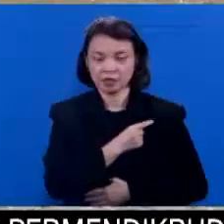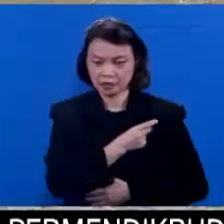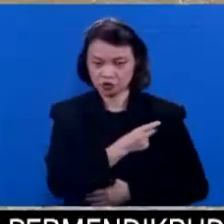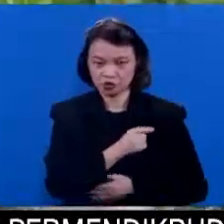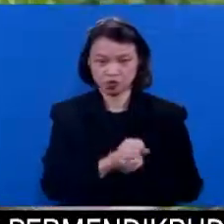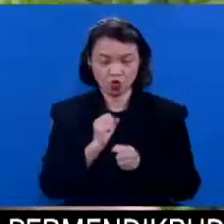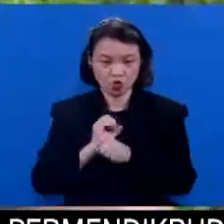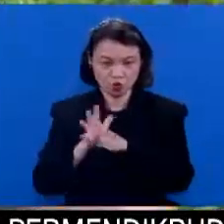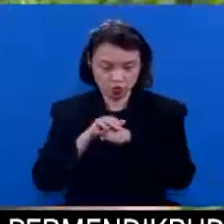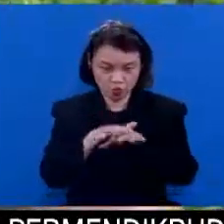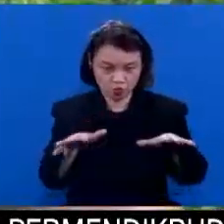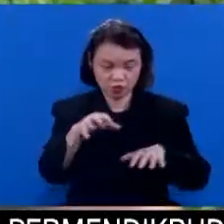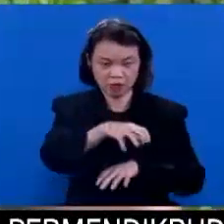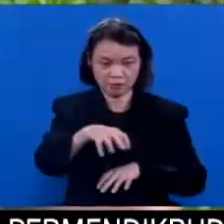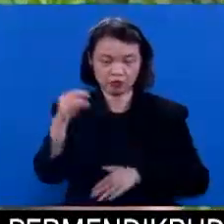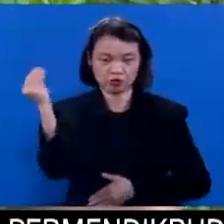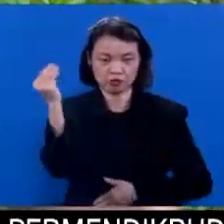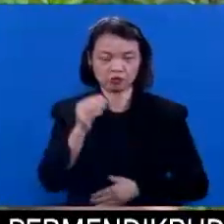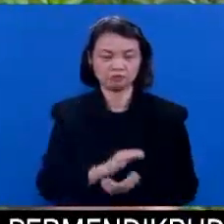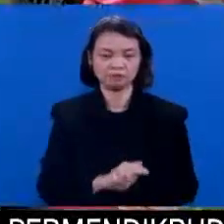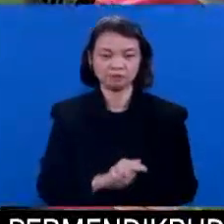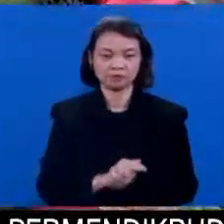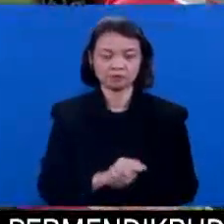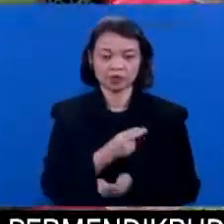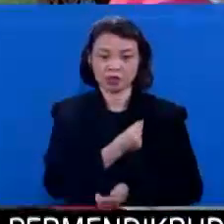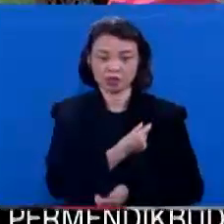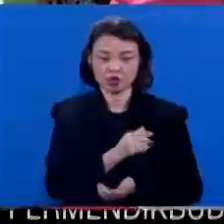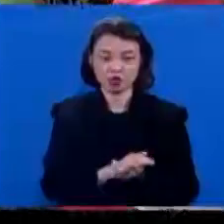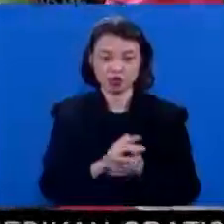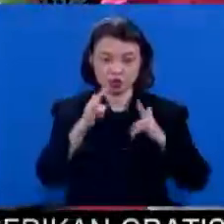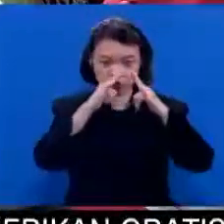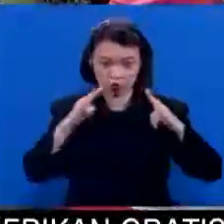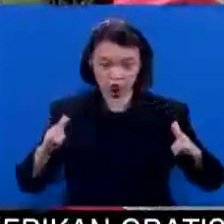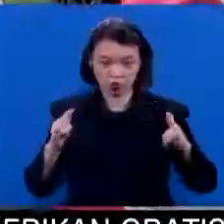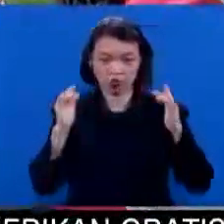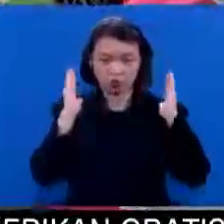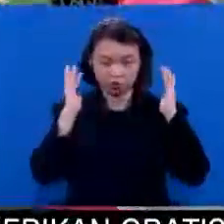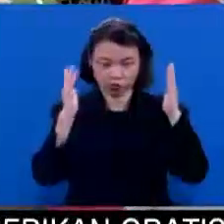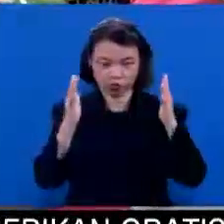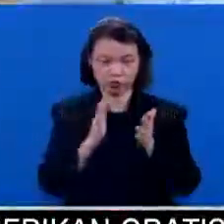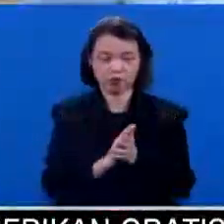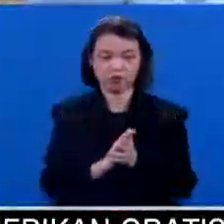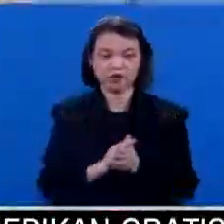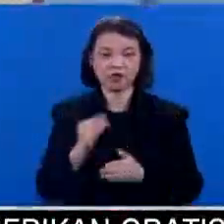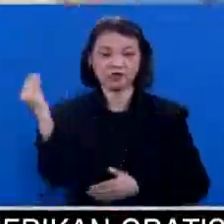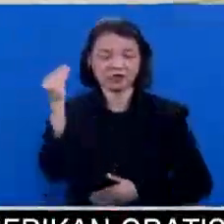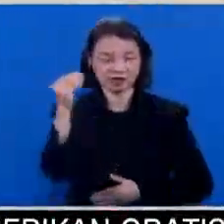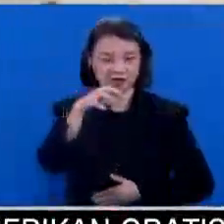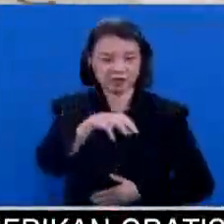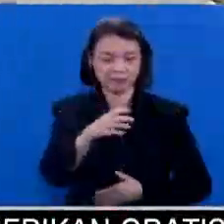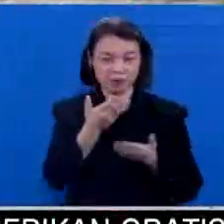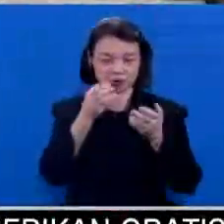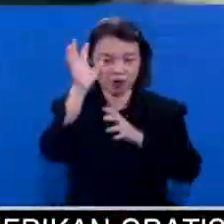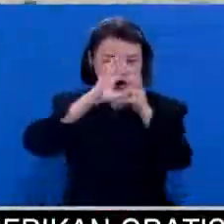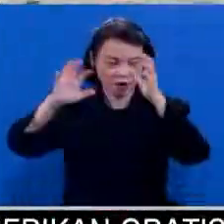wisata. Yang pertama, kegiatan dengan tingkat risiko rendah seperti berkemah di hutan dan berwisata di alam terbuka. Yang kedua,